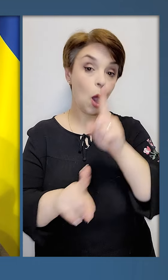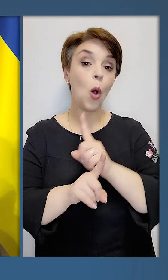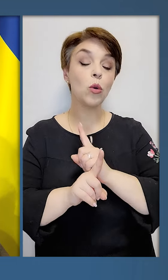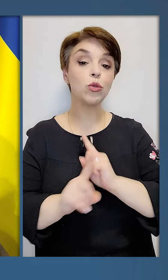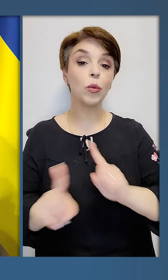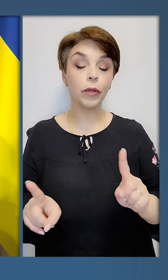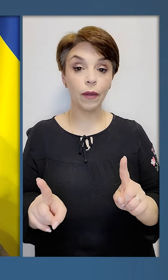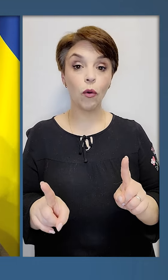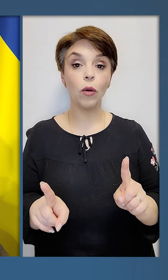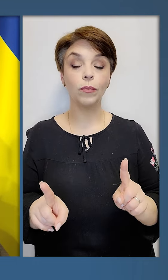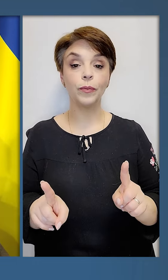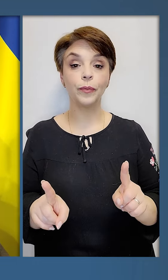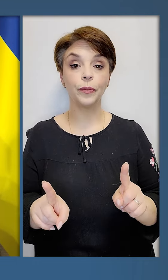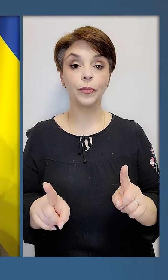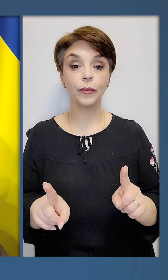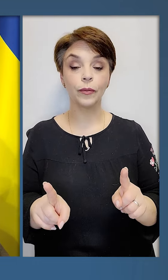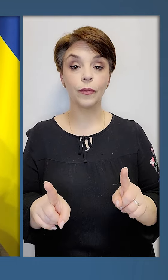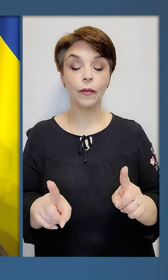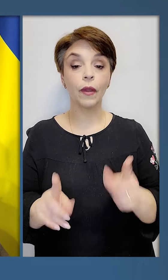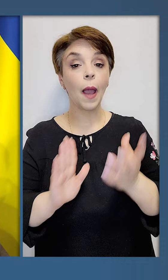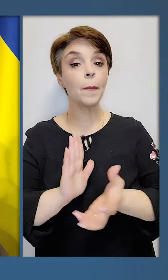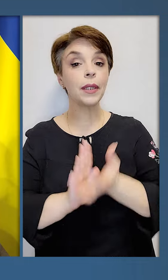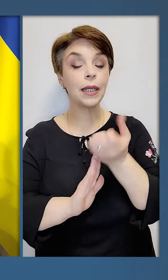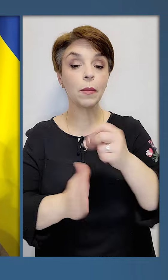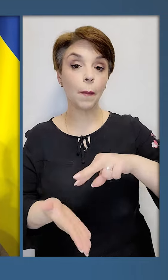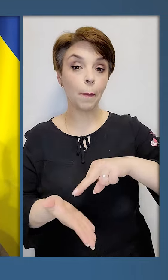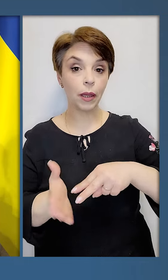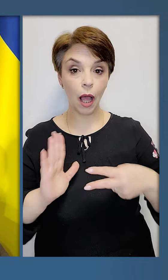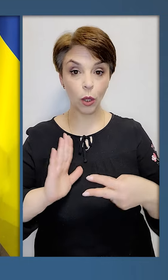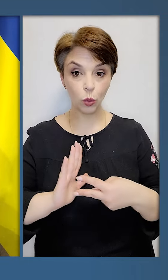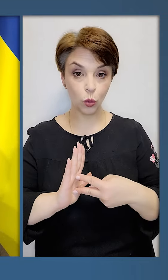особливо і підтримка